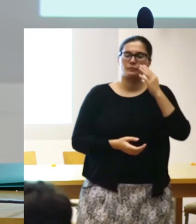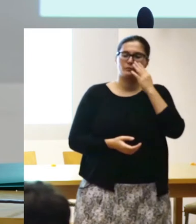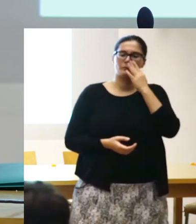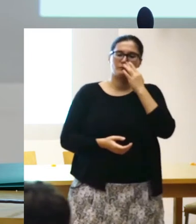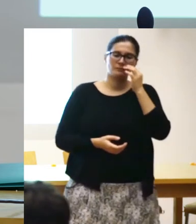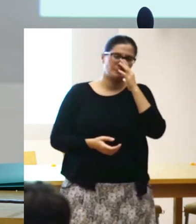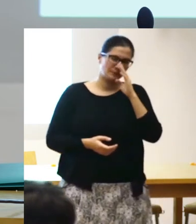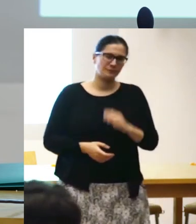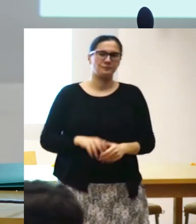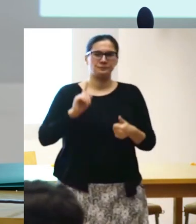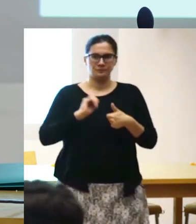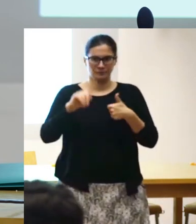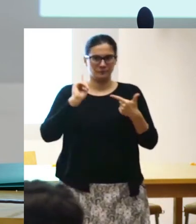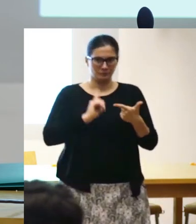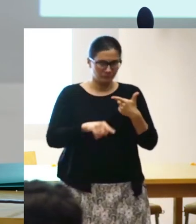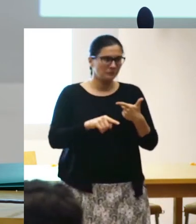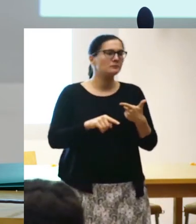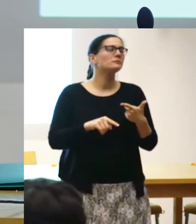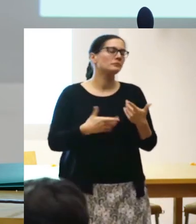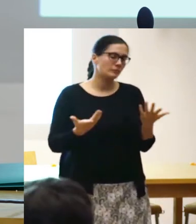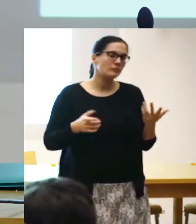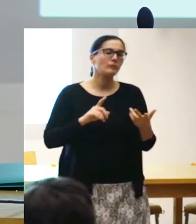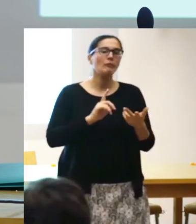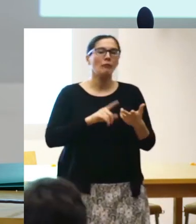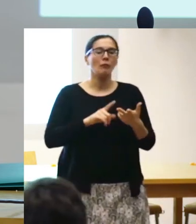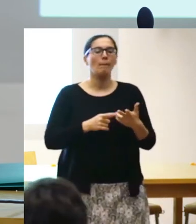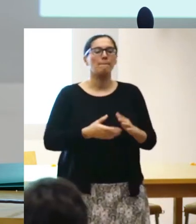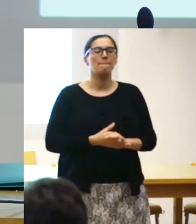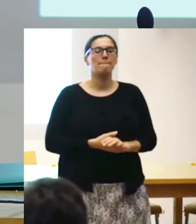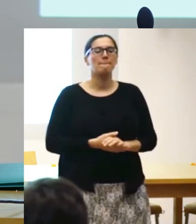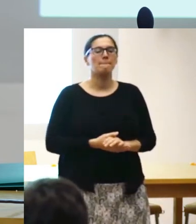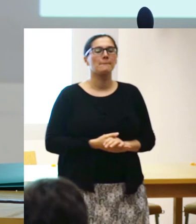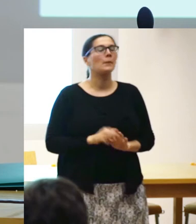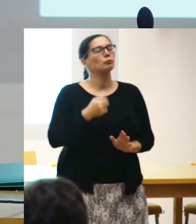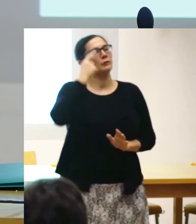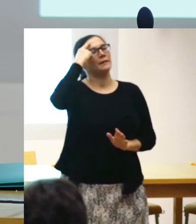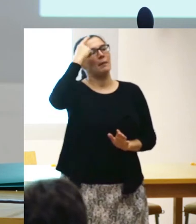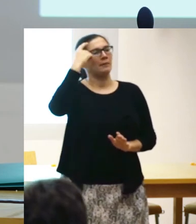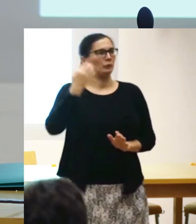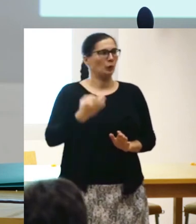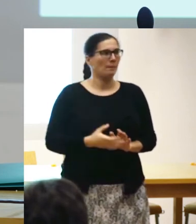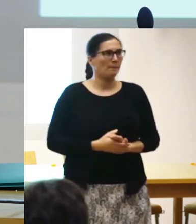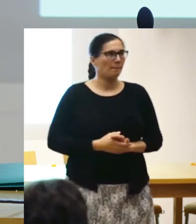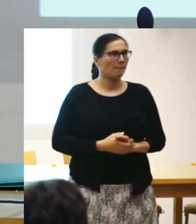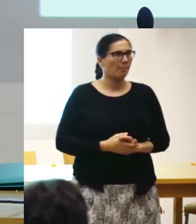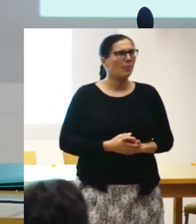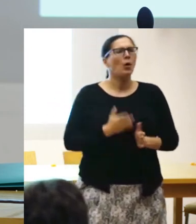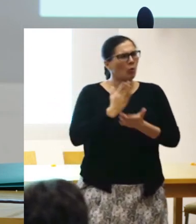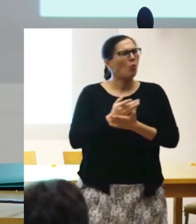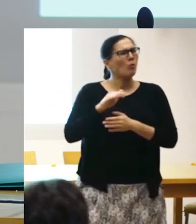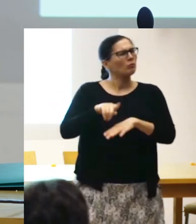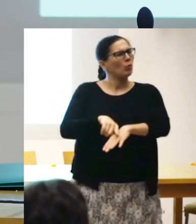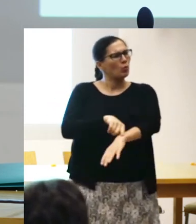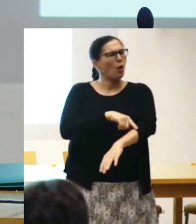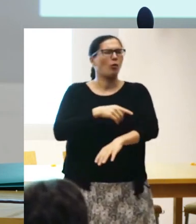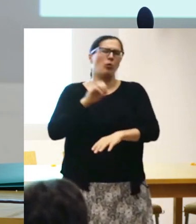To je jedna věc přístupu k handicapovaným, a pak mě napadá taky už vlastně v podstatě dlouhodobě, někdy